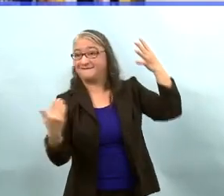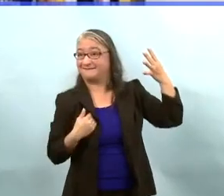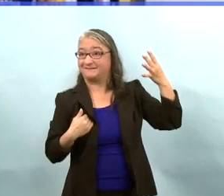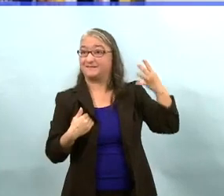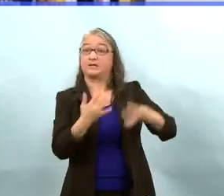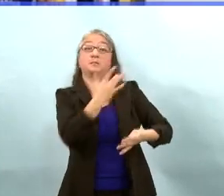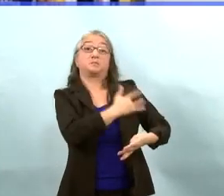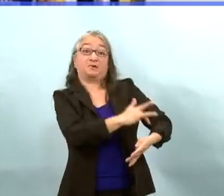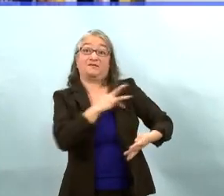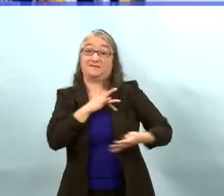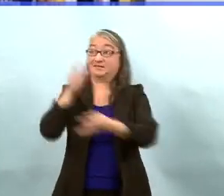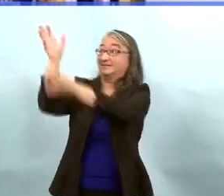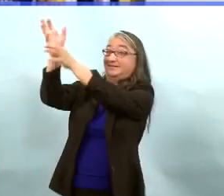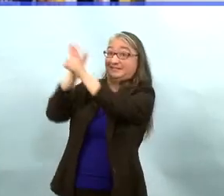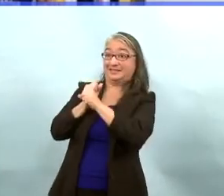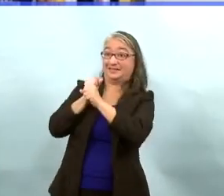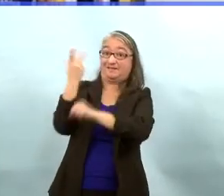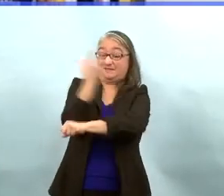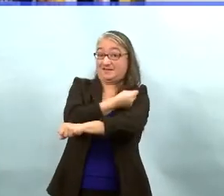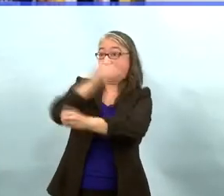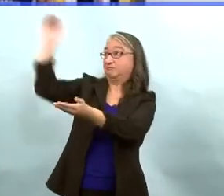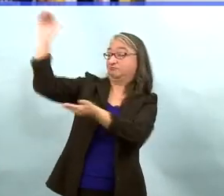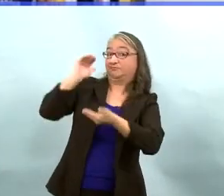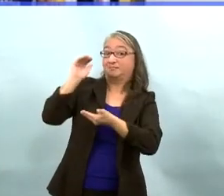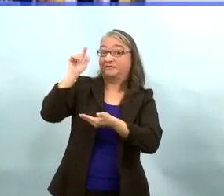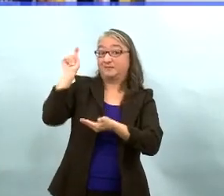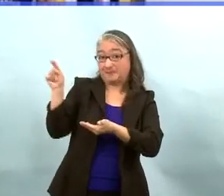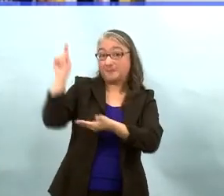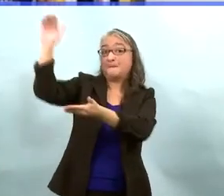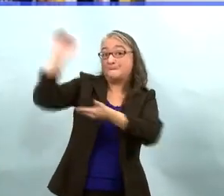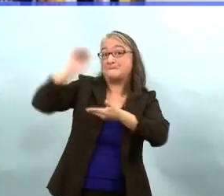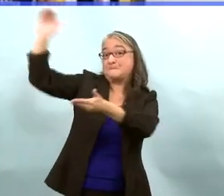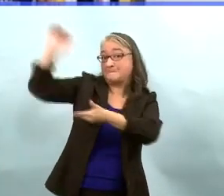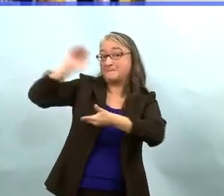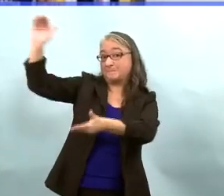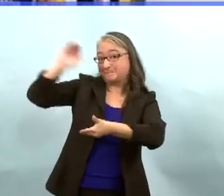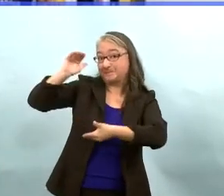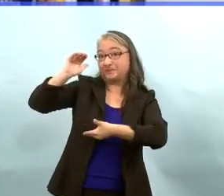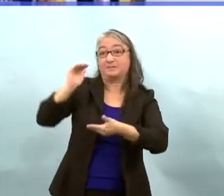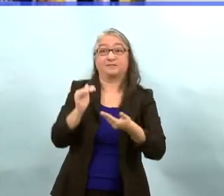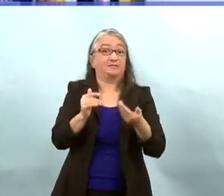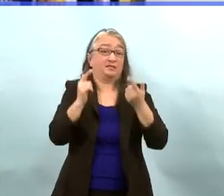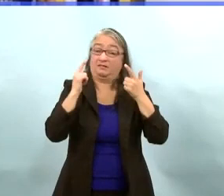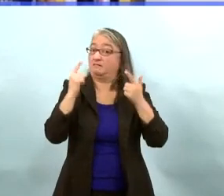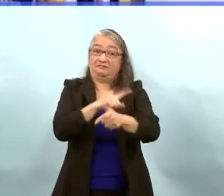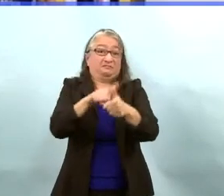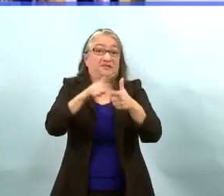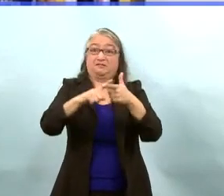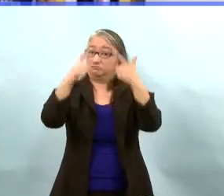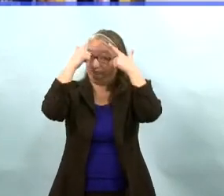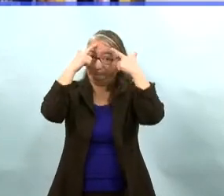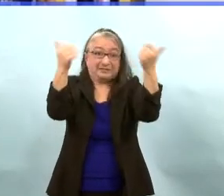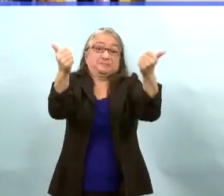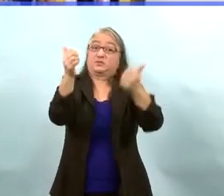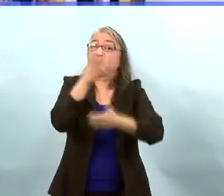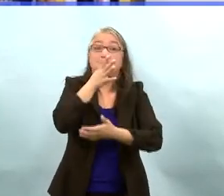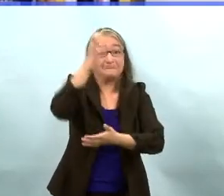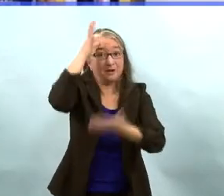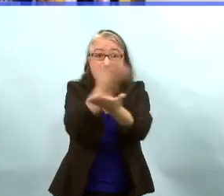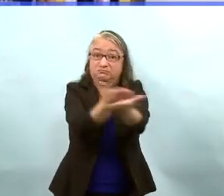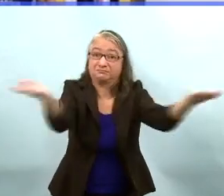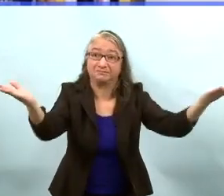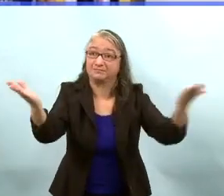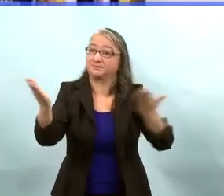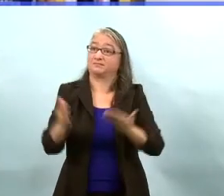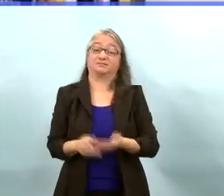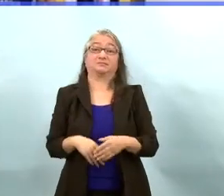dispenser énormément de vaccins chaque jour. Donc, ça va dépendre de la vitesse à laquelle les parents amènent leurs enfants à ces diverses options de vaccination.